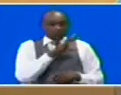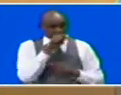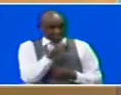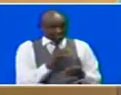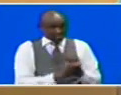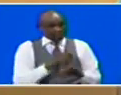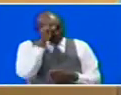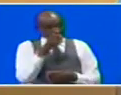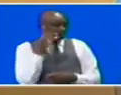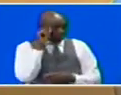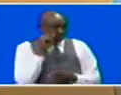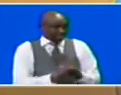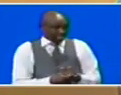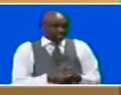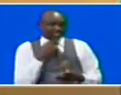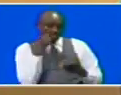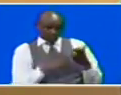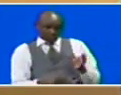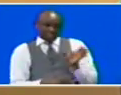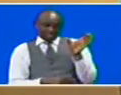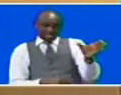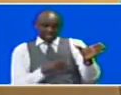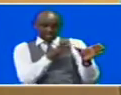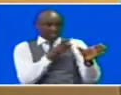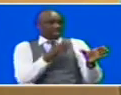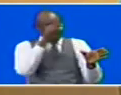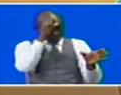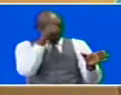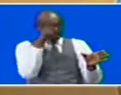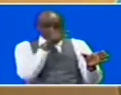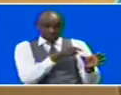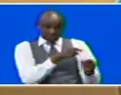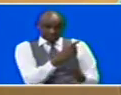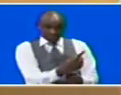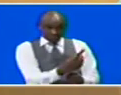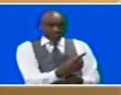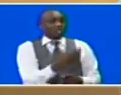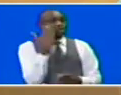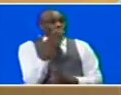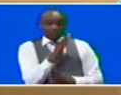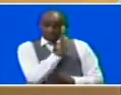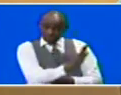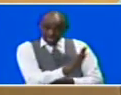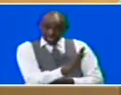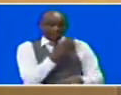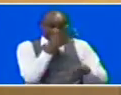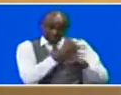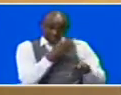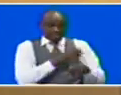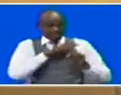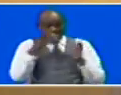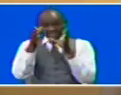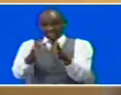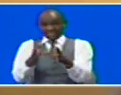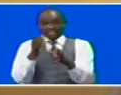la gavana wa Mombasa. Kwa upande mmoja asasi za serikali zinasema kuwa stakabadhi zake ni gushi, lakini upande